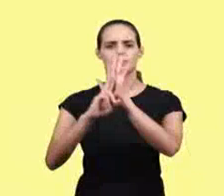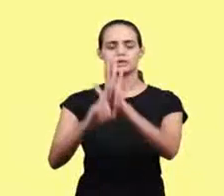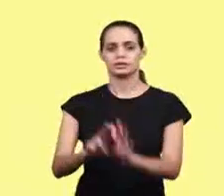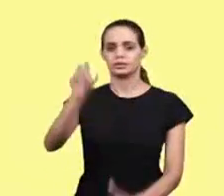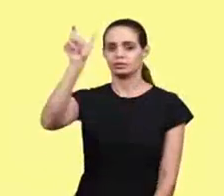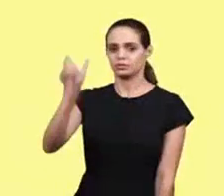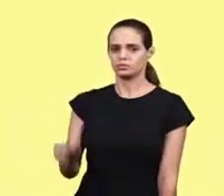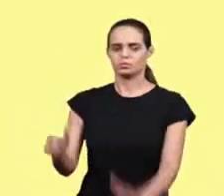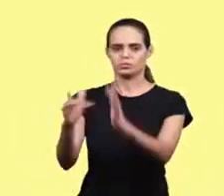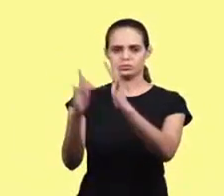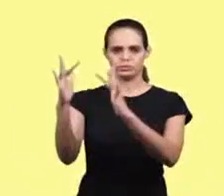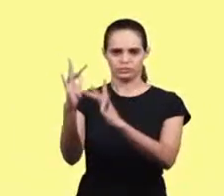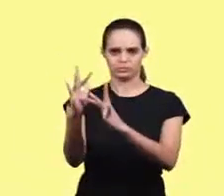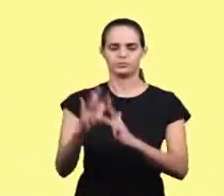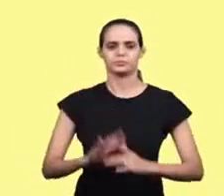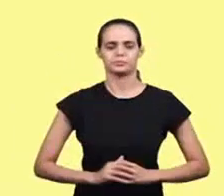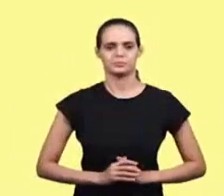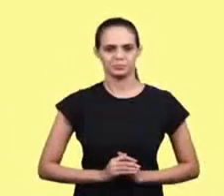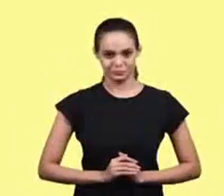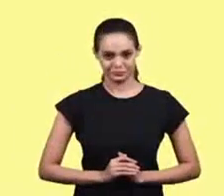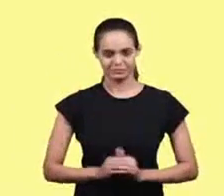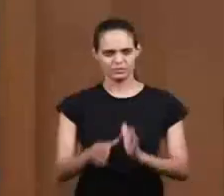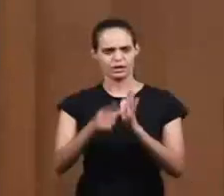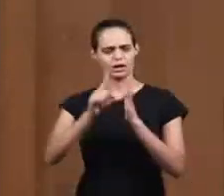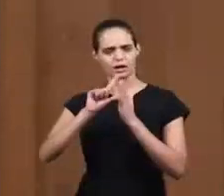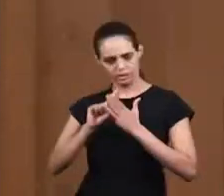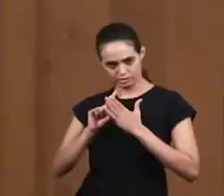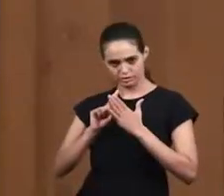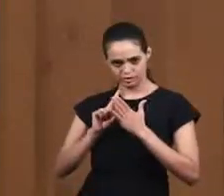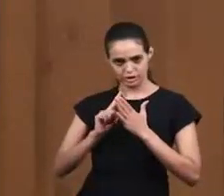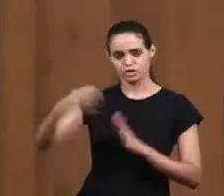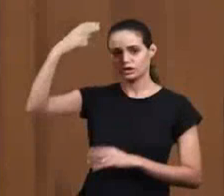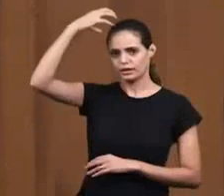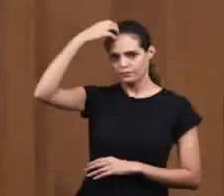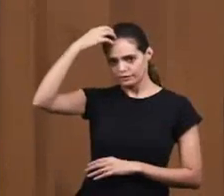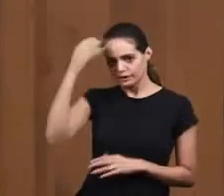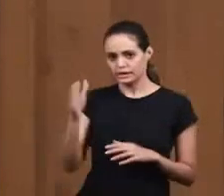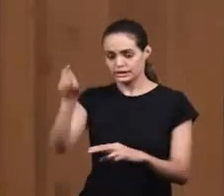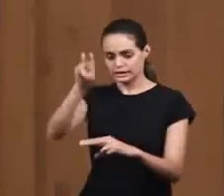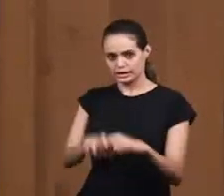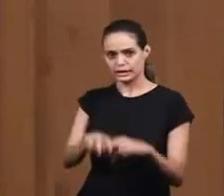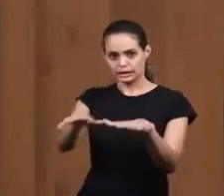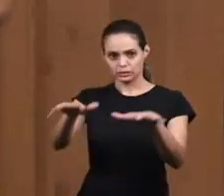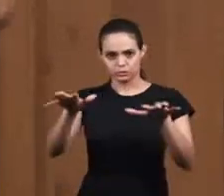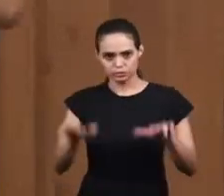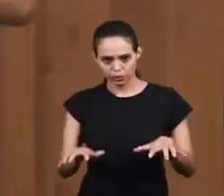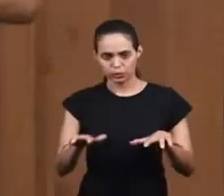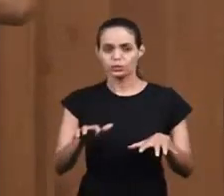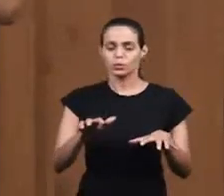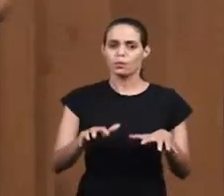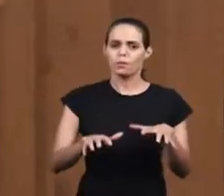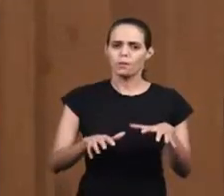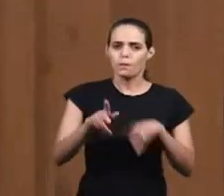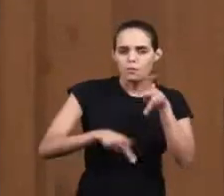David die Person des Herrn Jesus typifiziert, bevor David nun den Thron